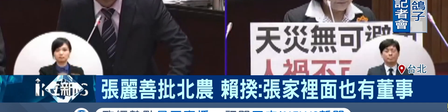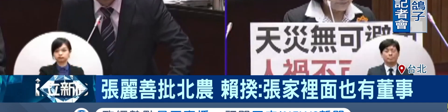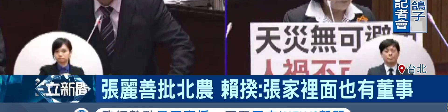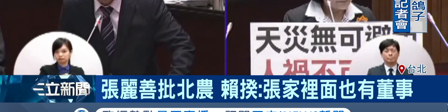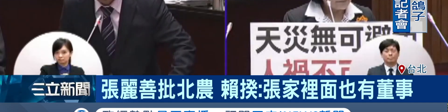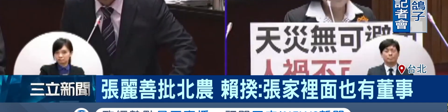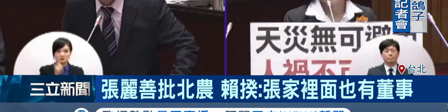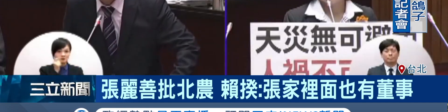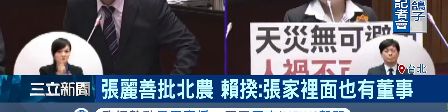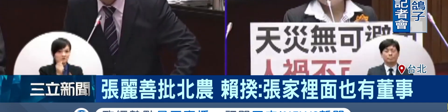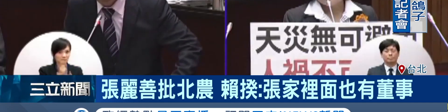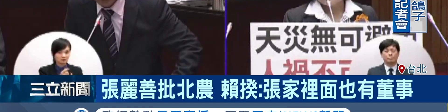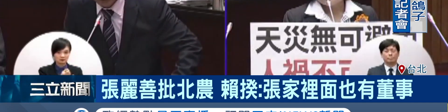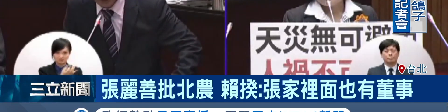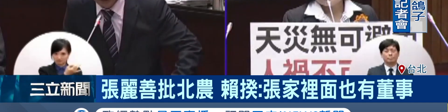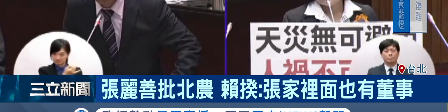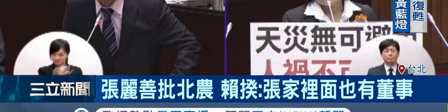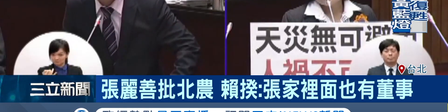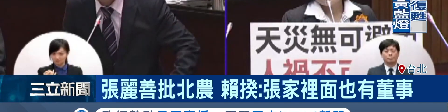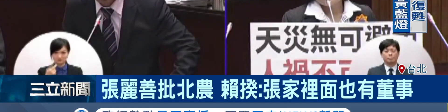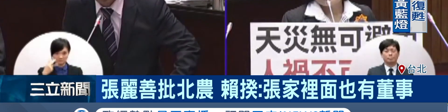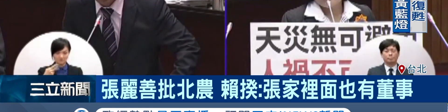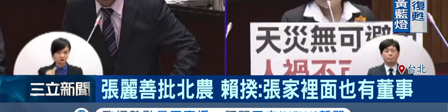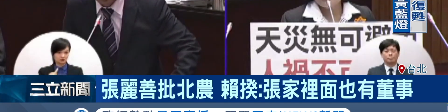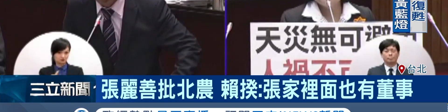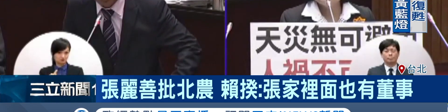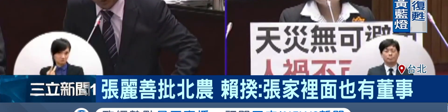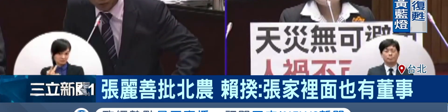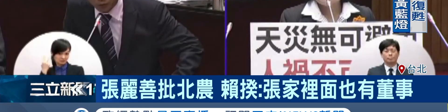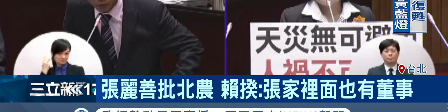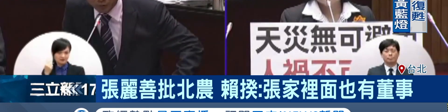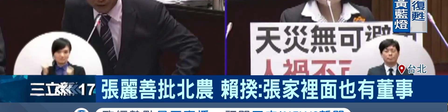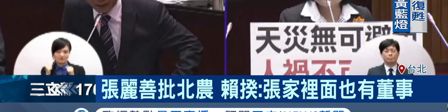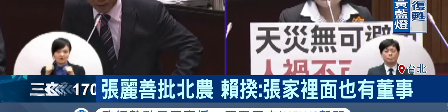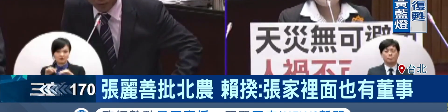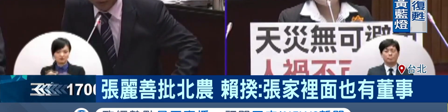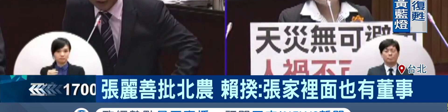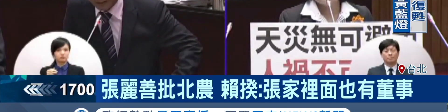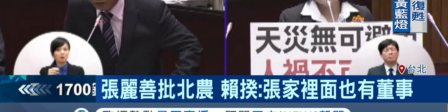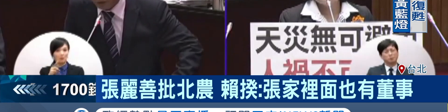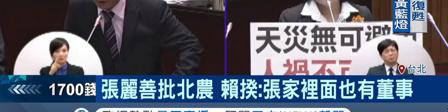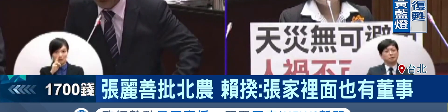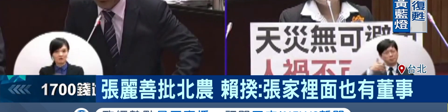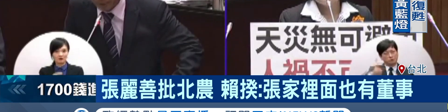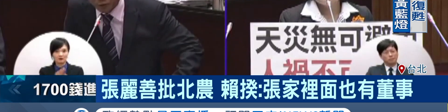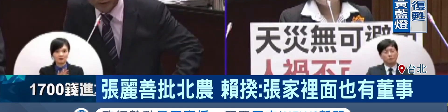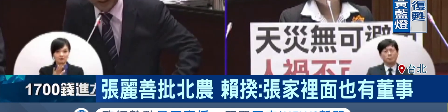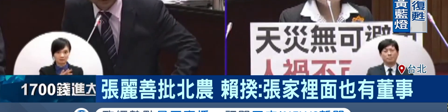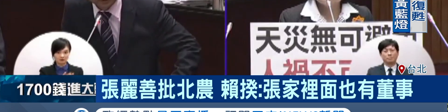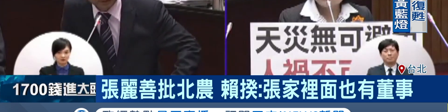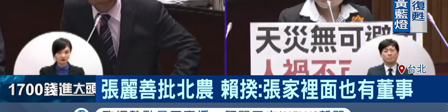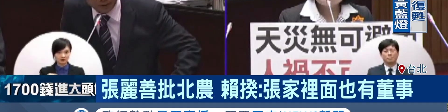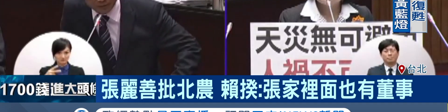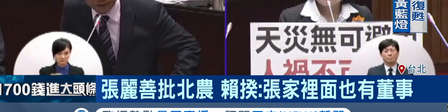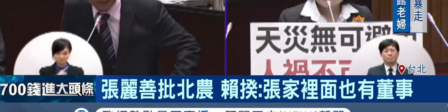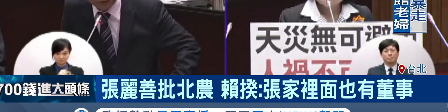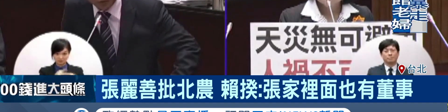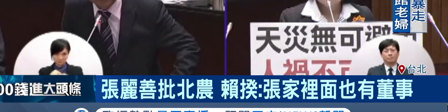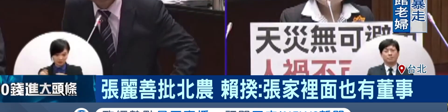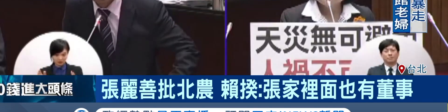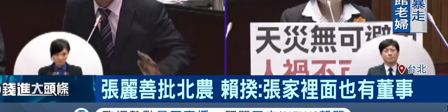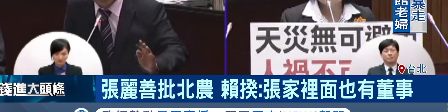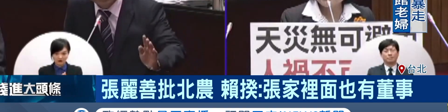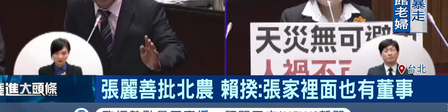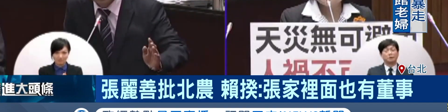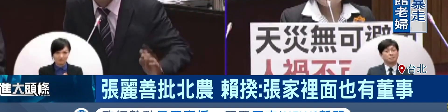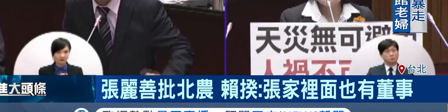均价格，扩掉前年的含奈以外，远高于过去五年 副主委 担任总经理的平均价格，这百分之百